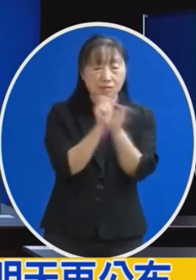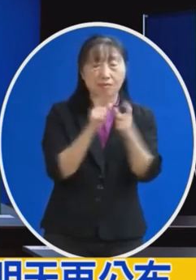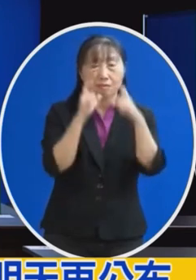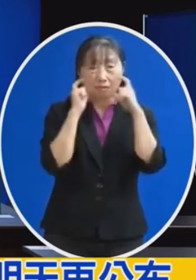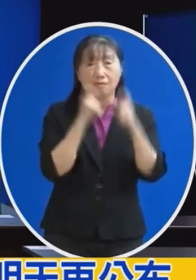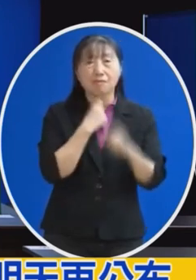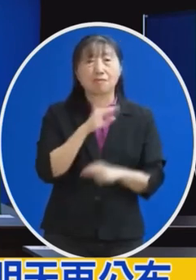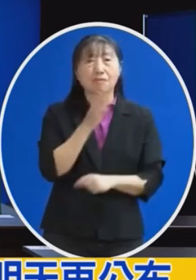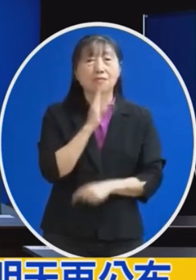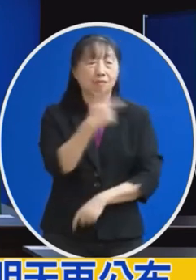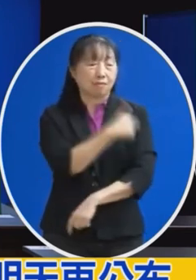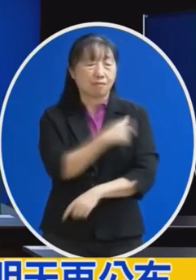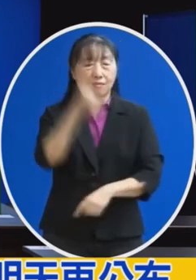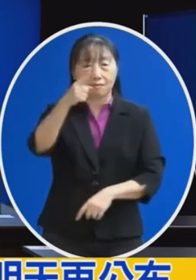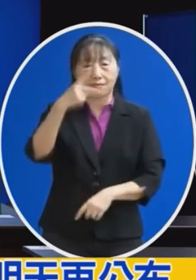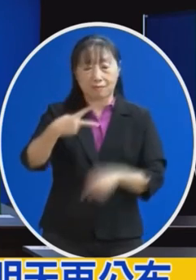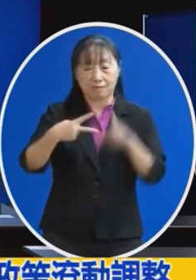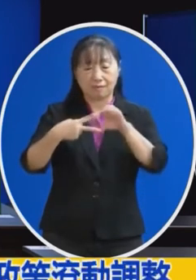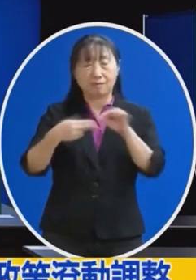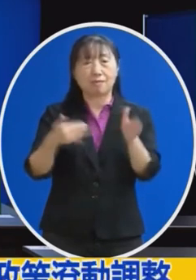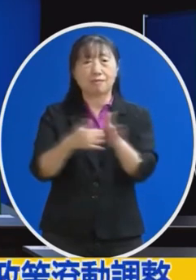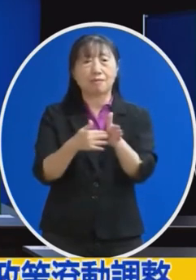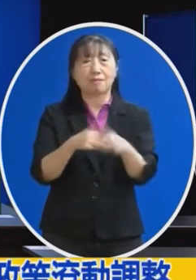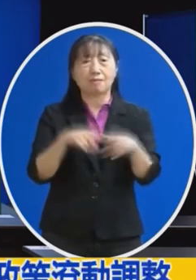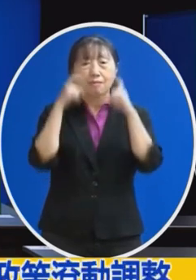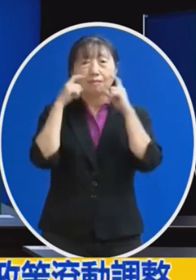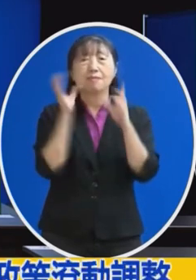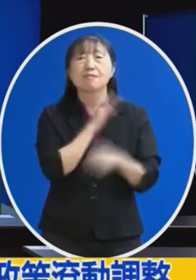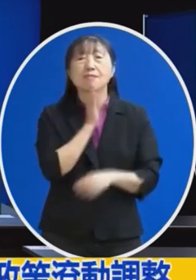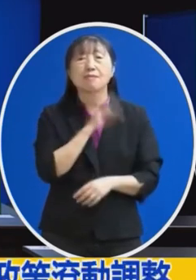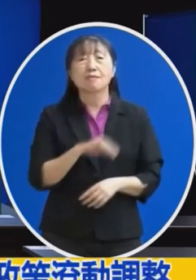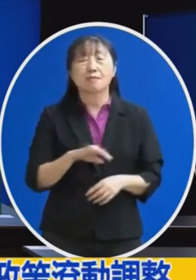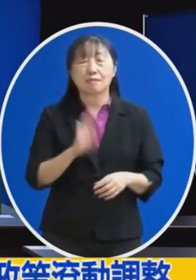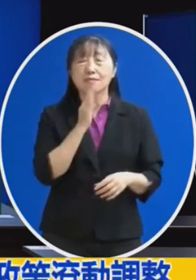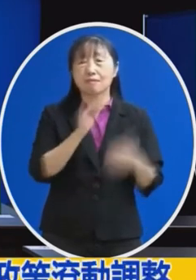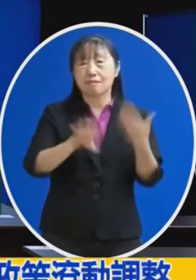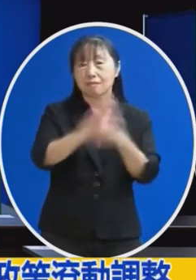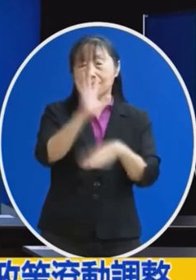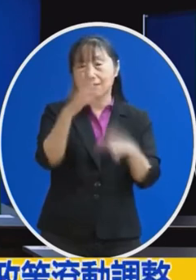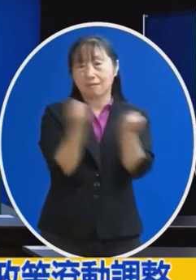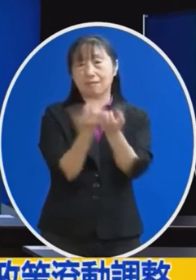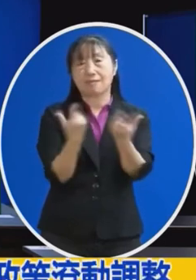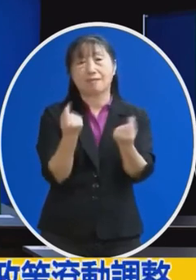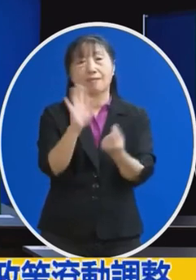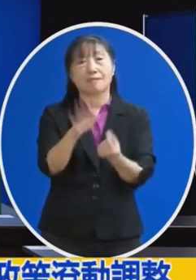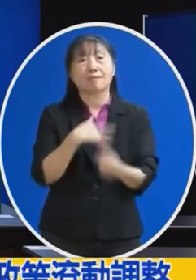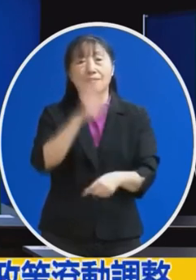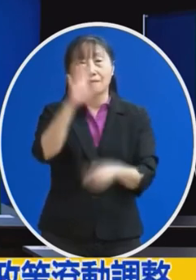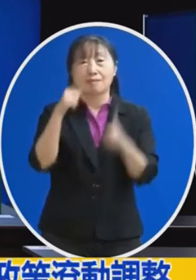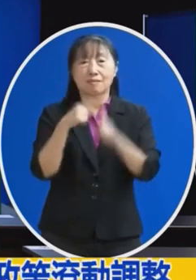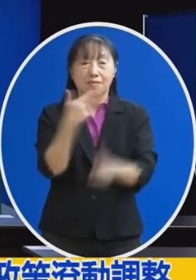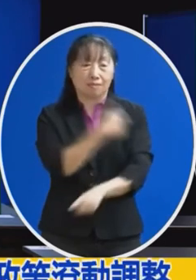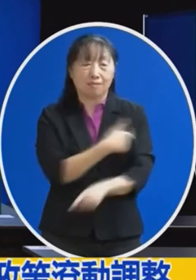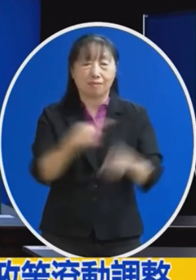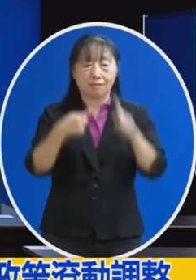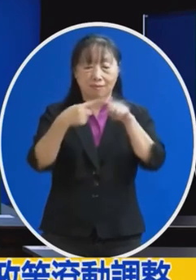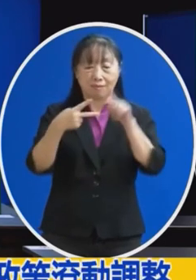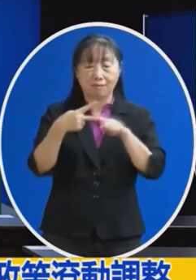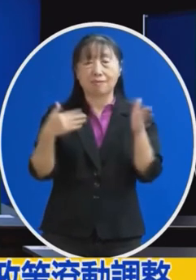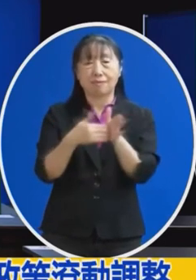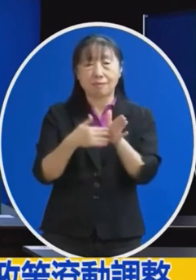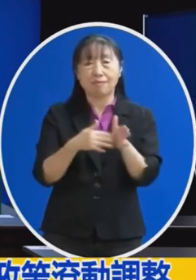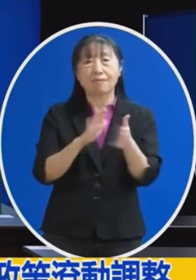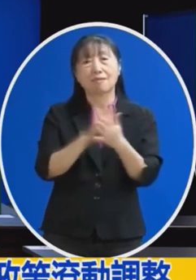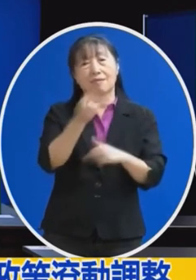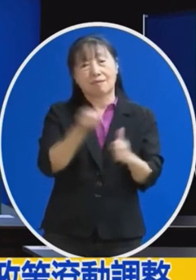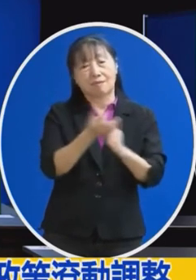但是打两剂的可以不用戴。但也有专家认为说，国际上还是有很多的案例，比如说有些国家他们打完两剂疫苗之后，仍然